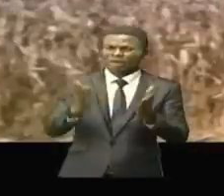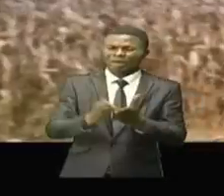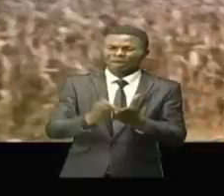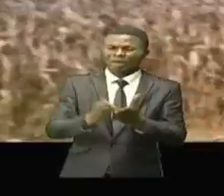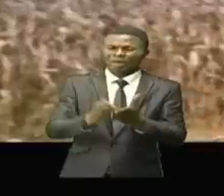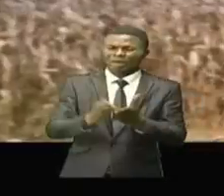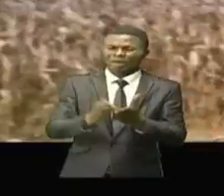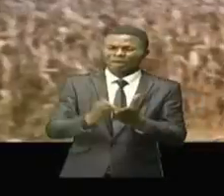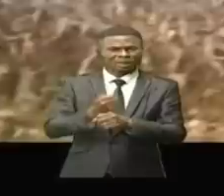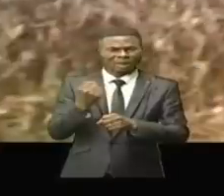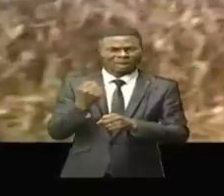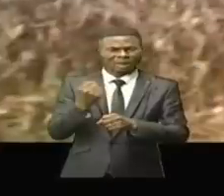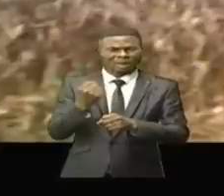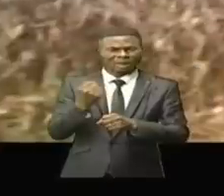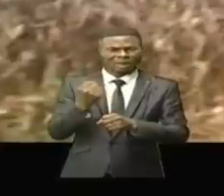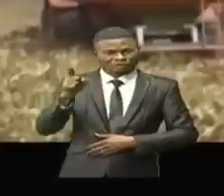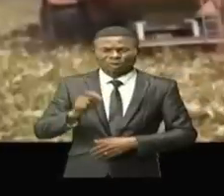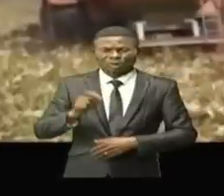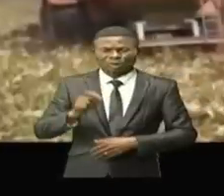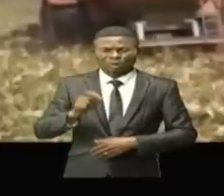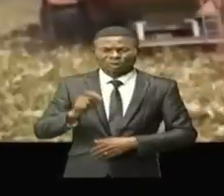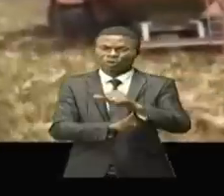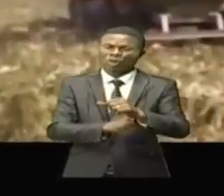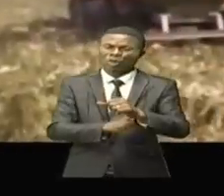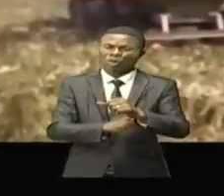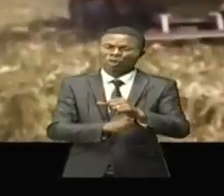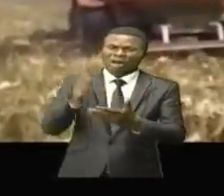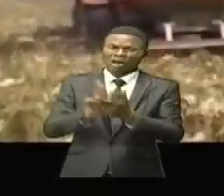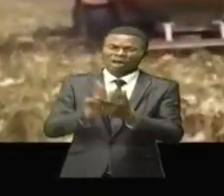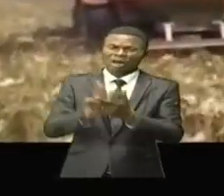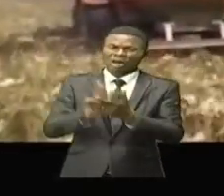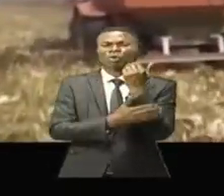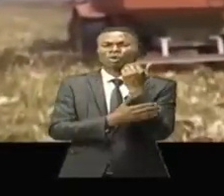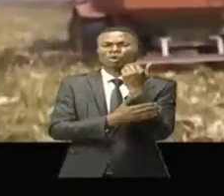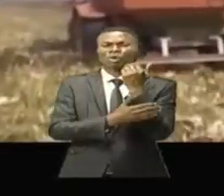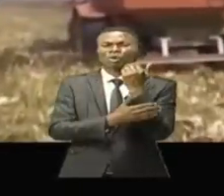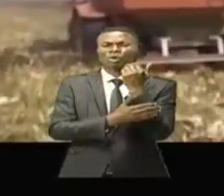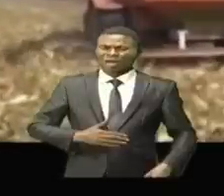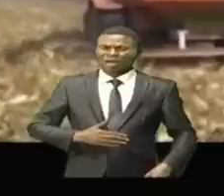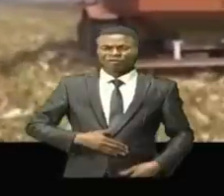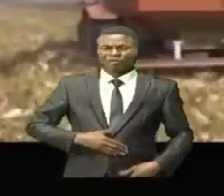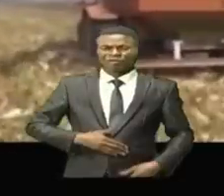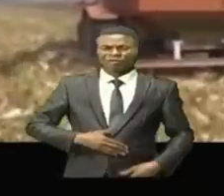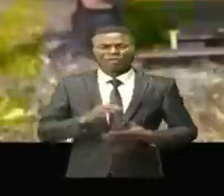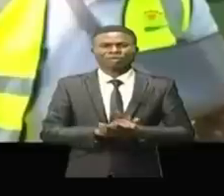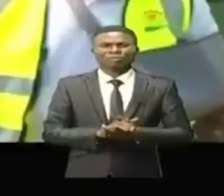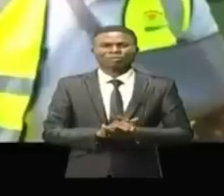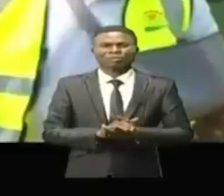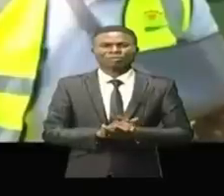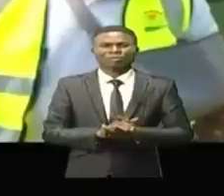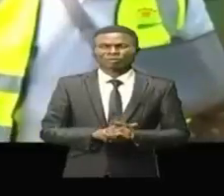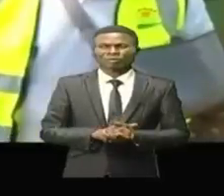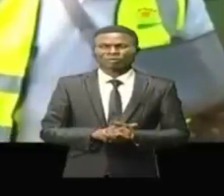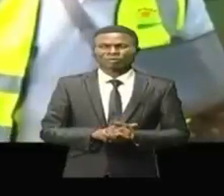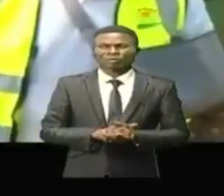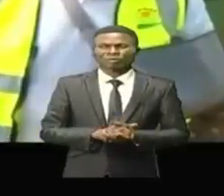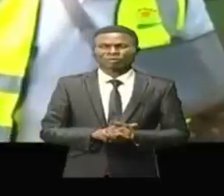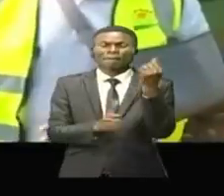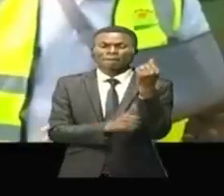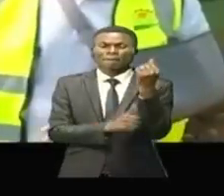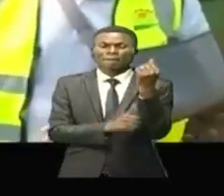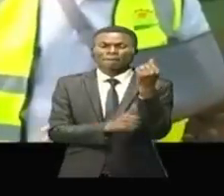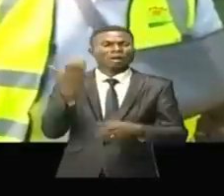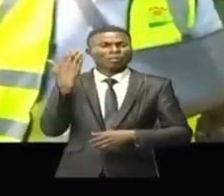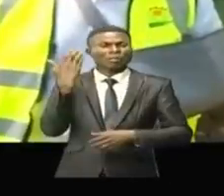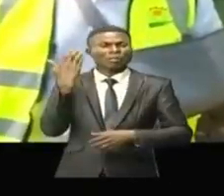qui l'accompagnent dans sa politique de lutte contre la dépendance alimentaire. Je suis venu encourager les fermiers qui sont à